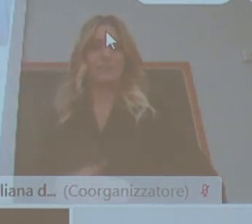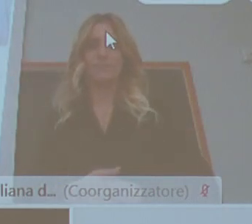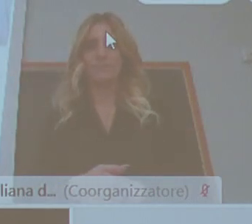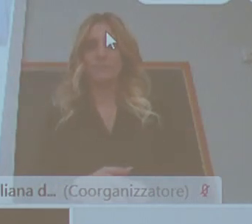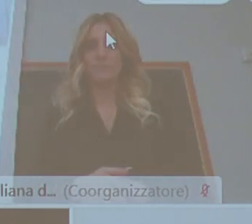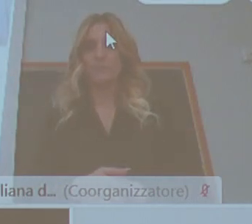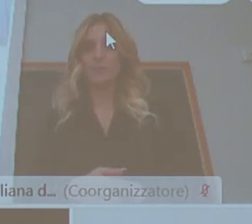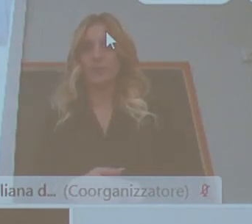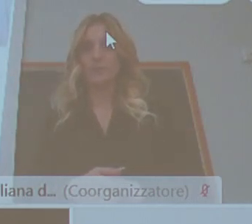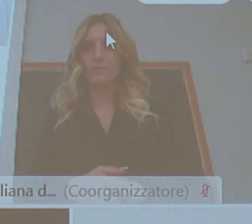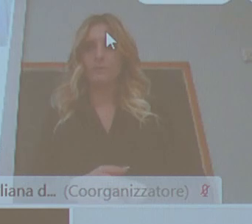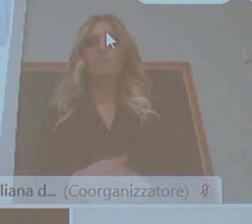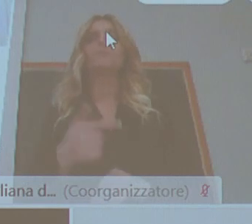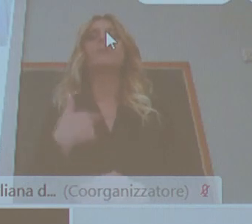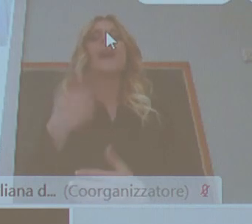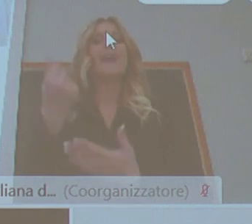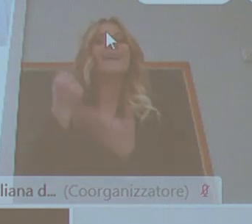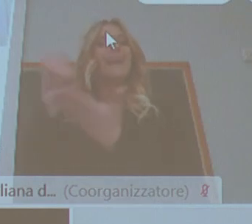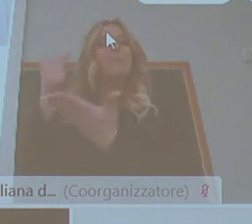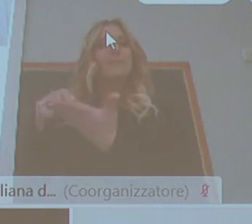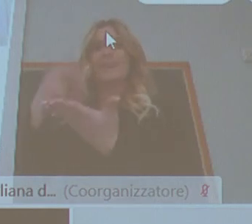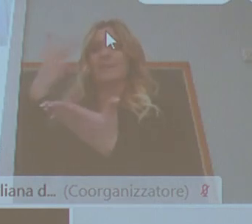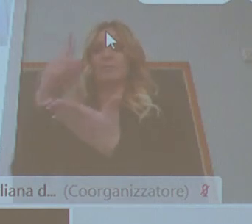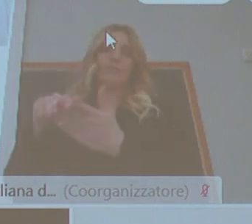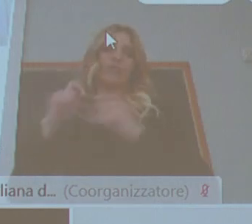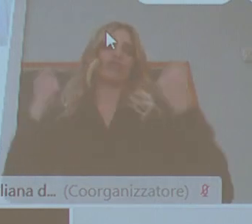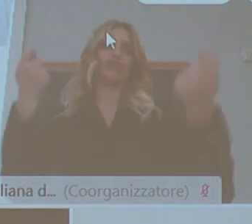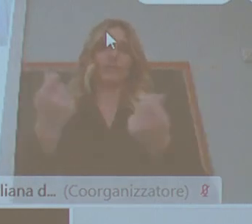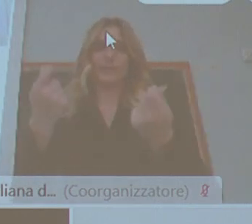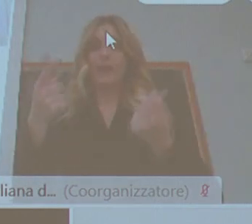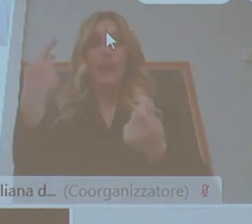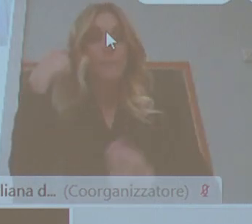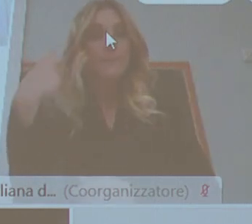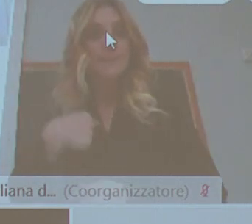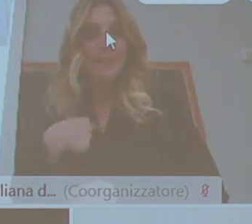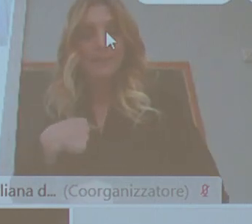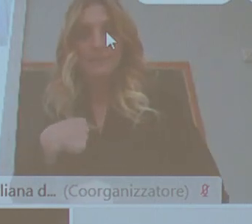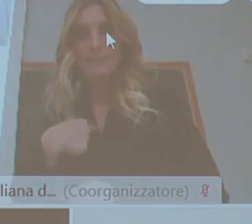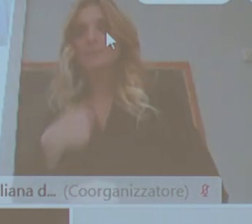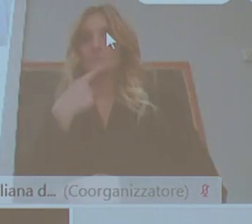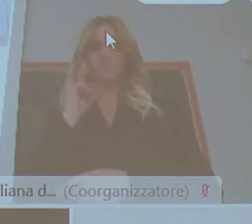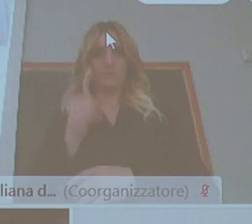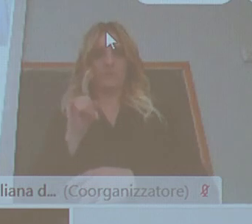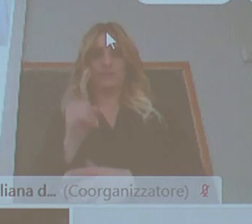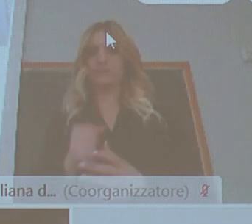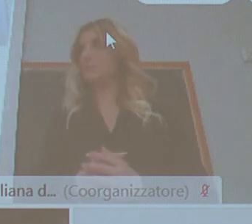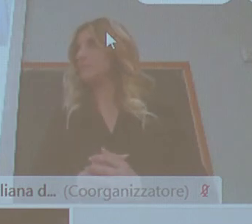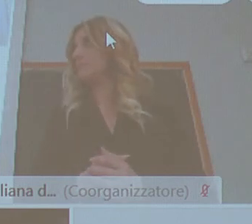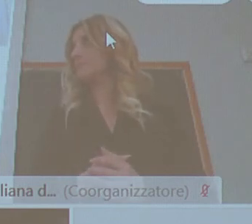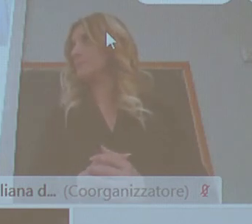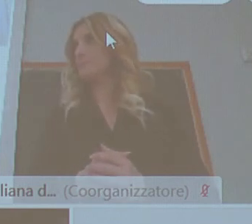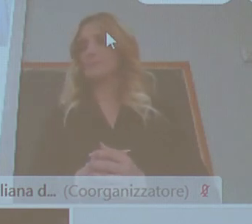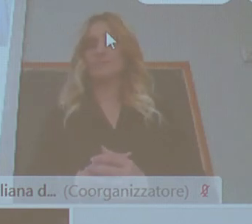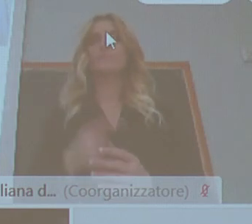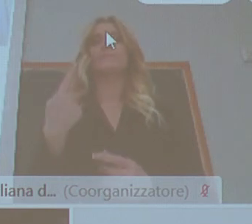il capitalismo, diciamo, nella sua versione globalizzata, mi sente? Assolutamente sì. Sì, allora,